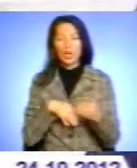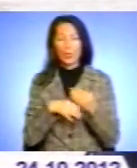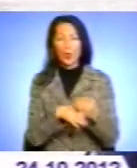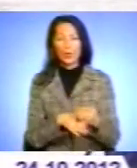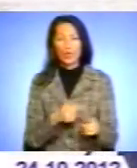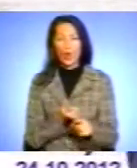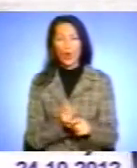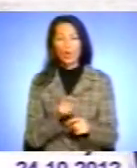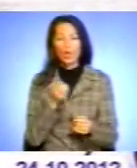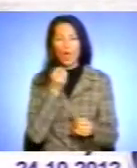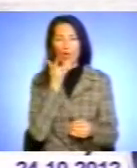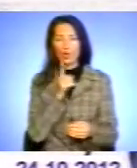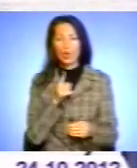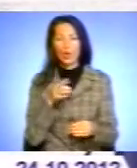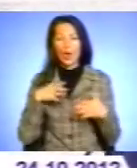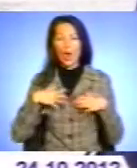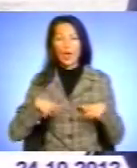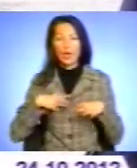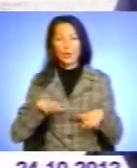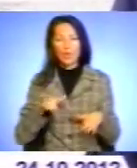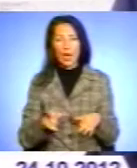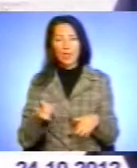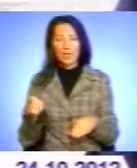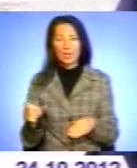что крымчане